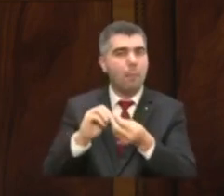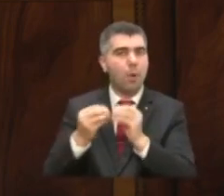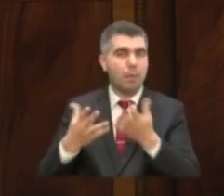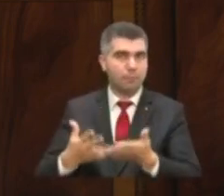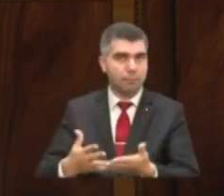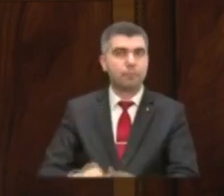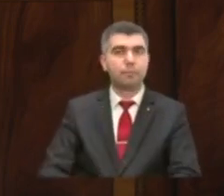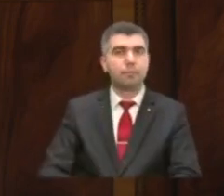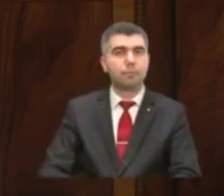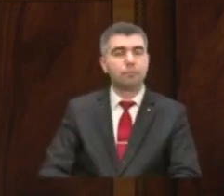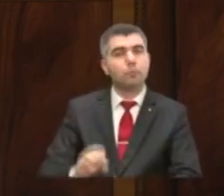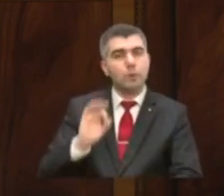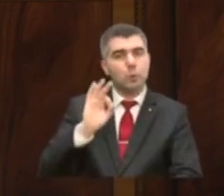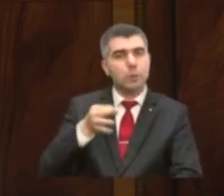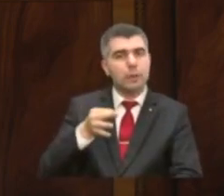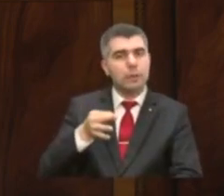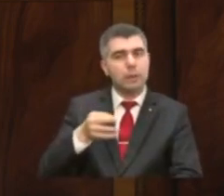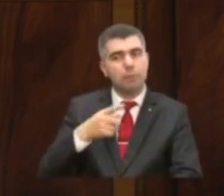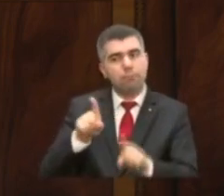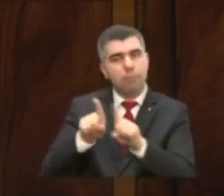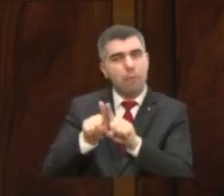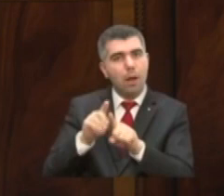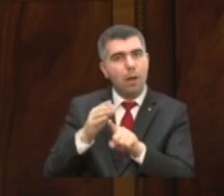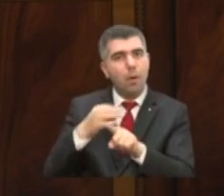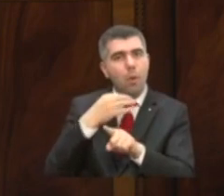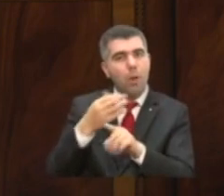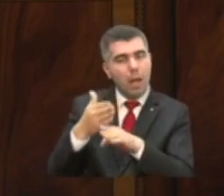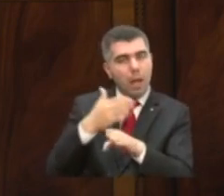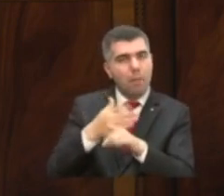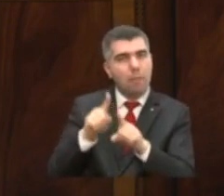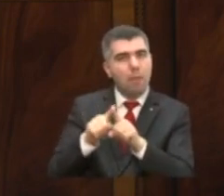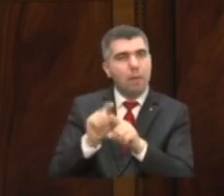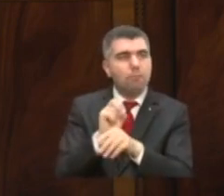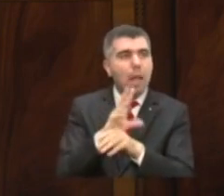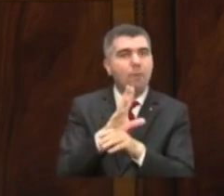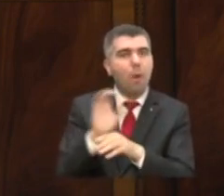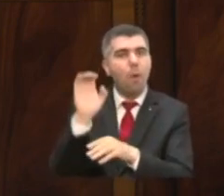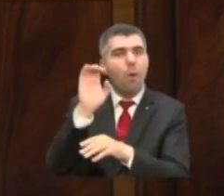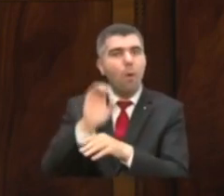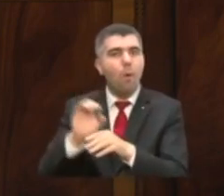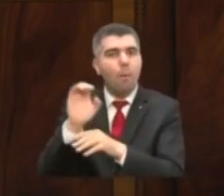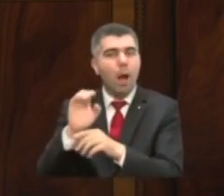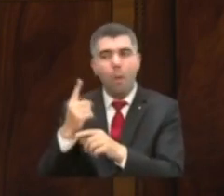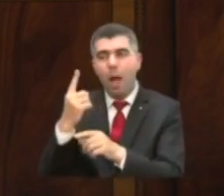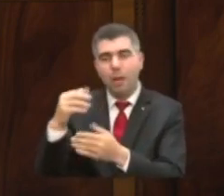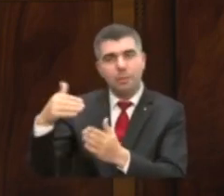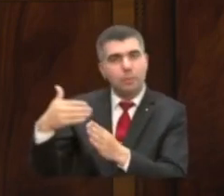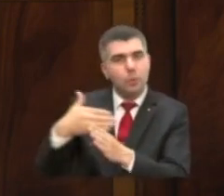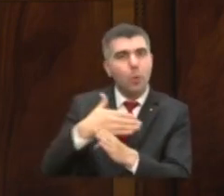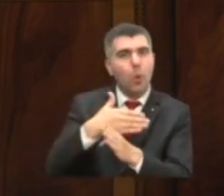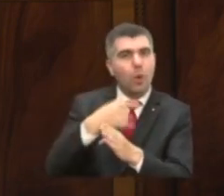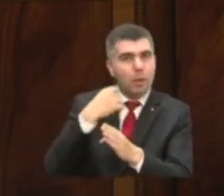وكما قلتم فعلا المغرب لم يعد بلد عبور فقط إلى أوروبا، ولكن أصبح أيضا بلد